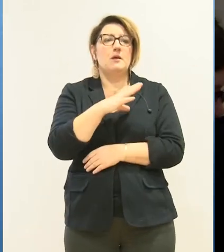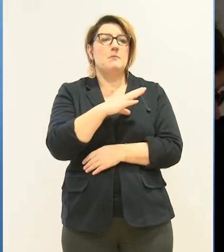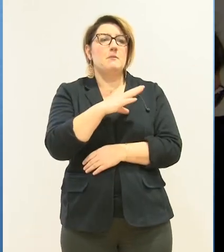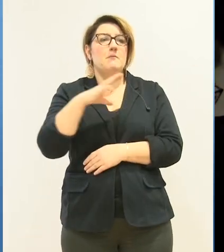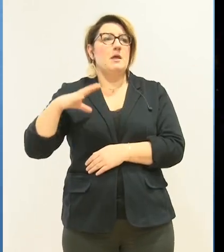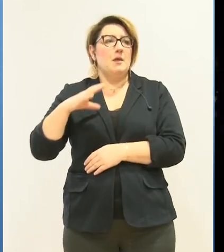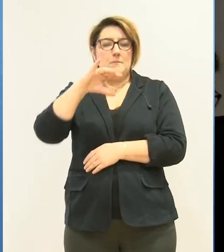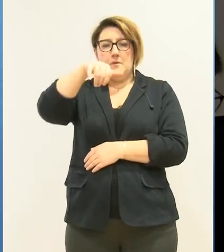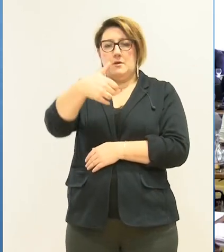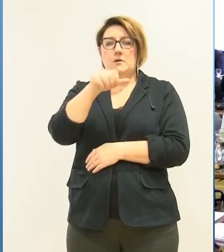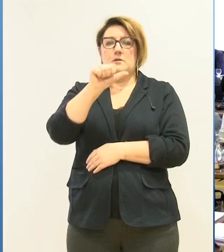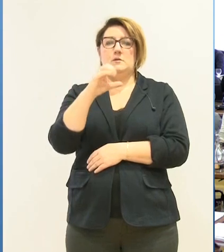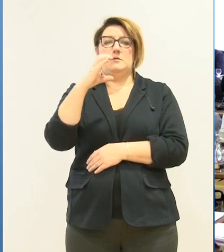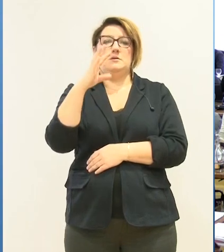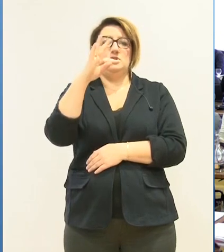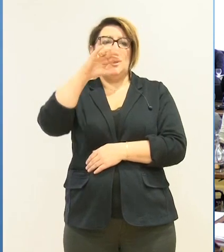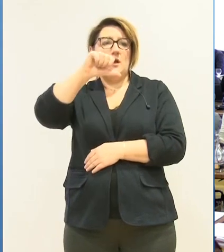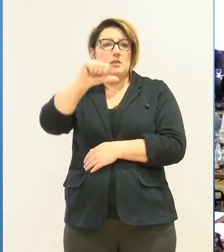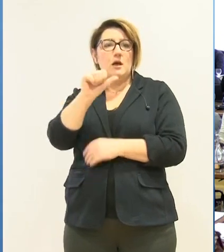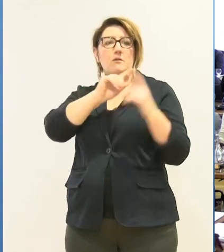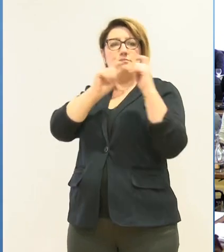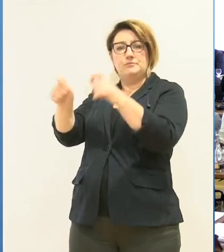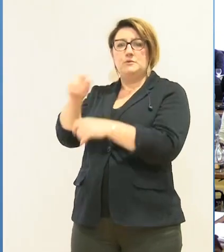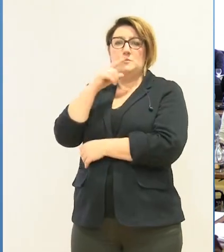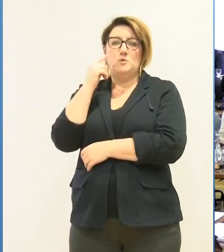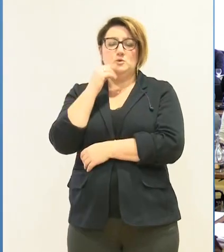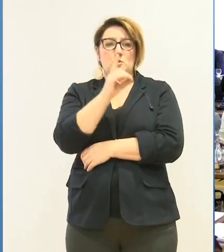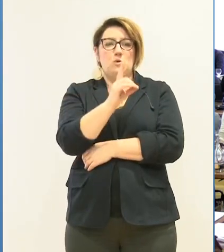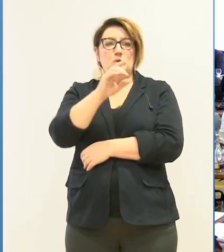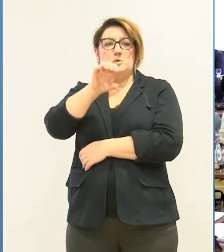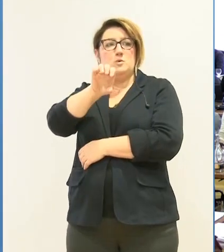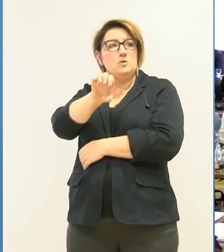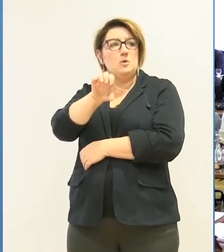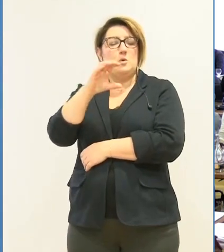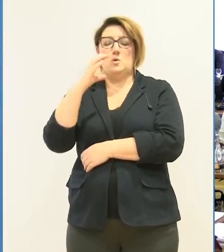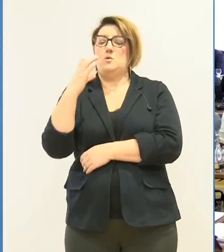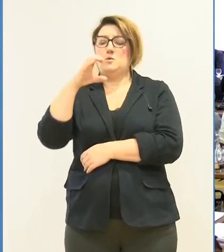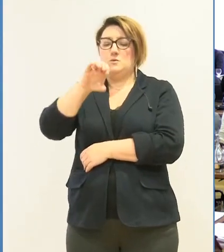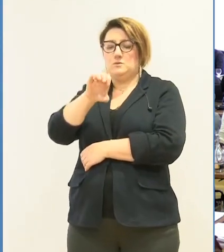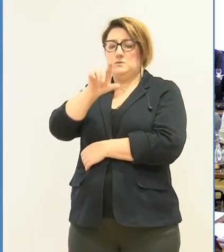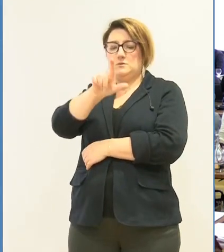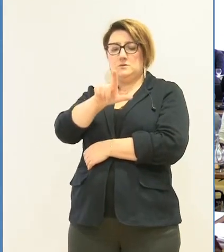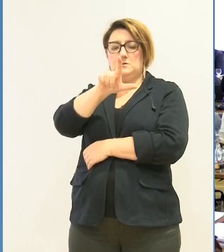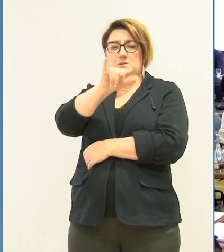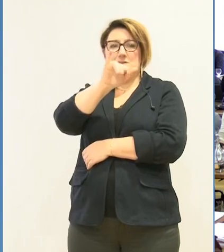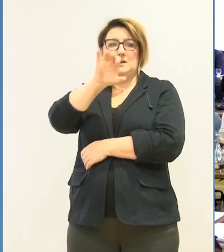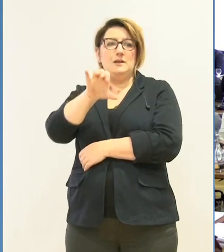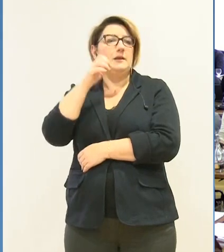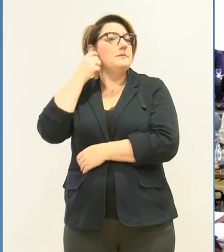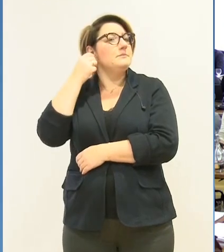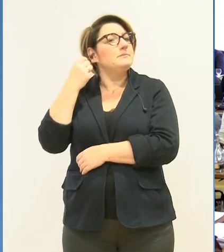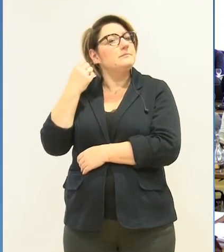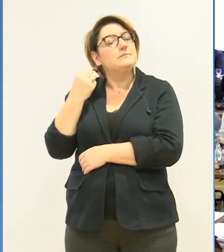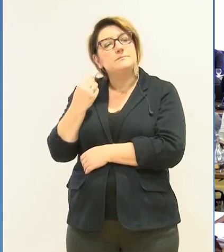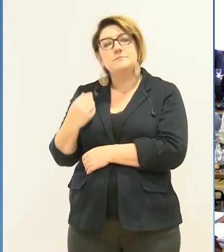donne pouvoir monsieur coûteuse pour la soirée marina girod de l'ain le post thierry chassagne et donne